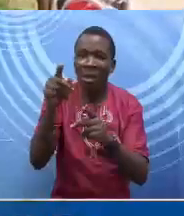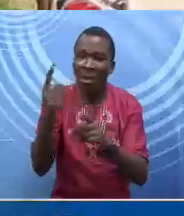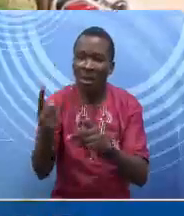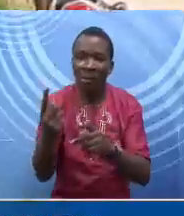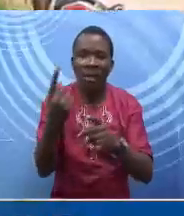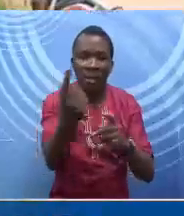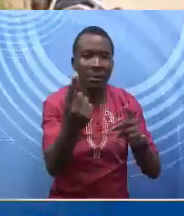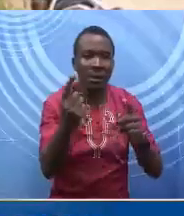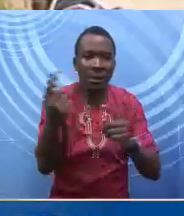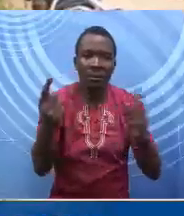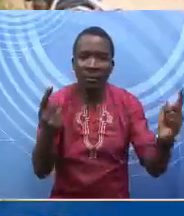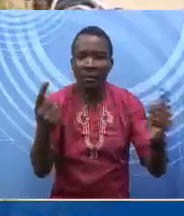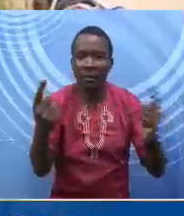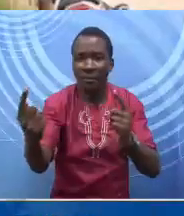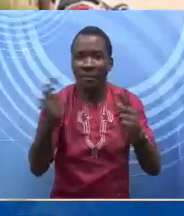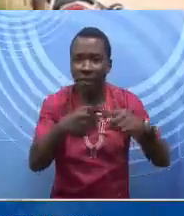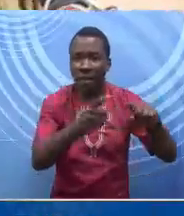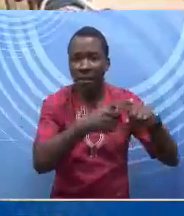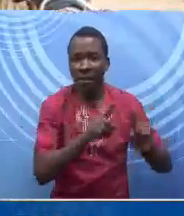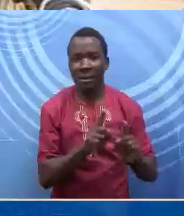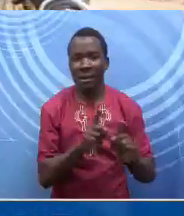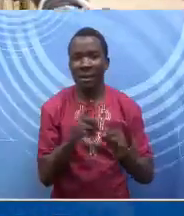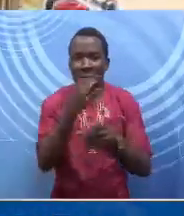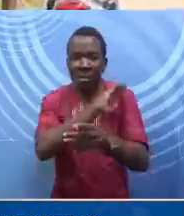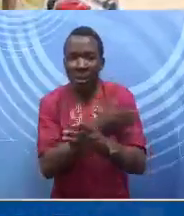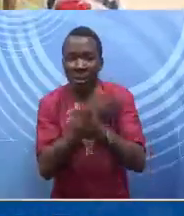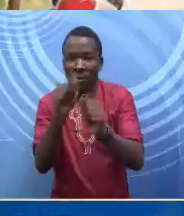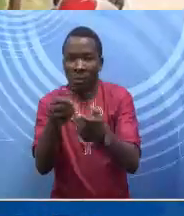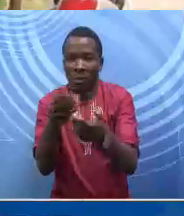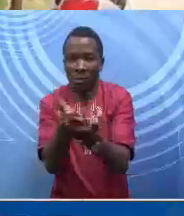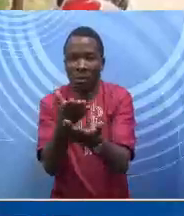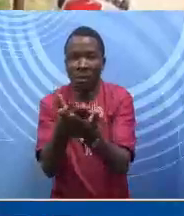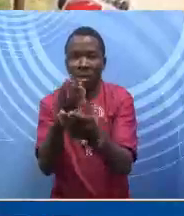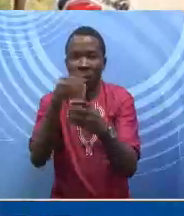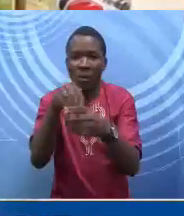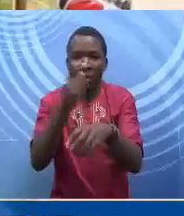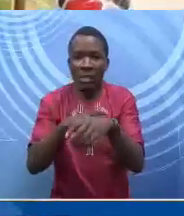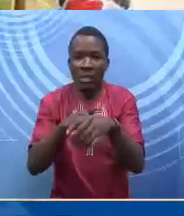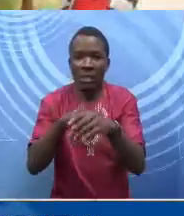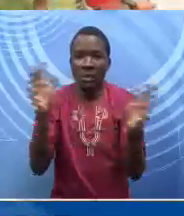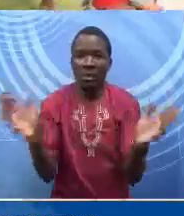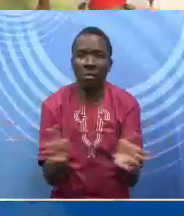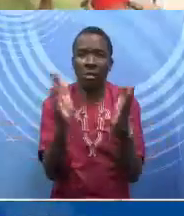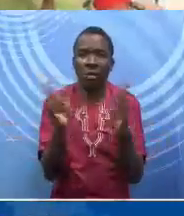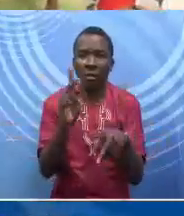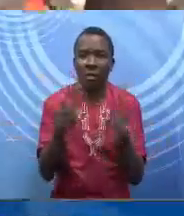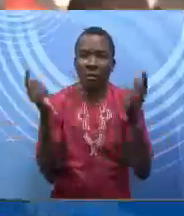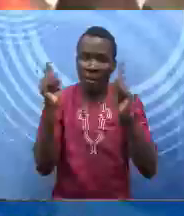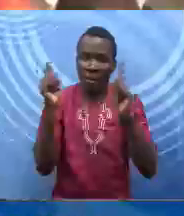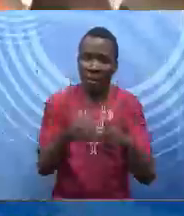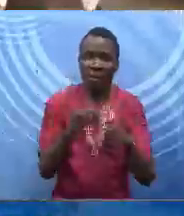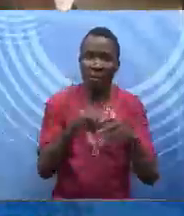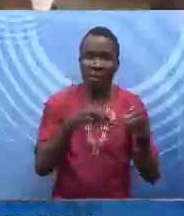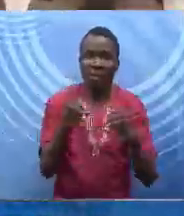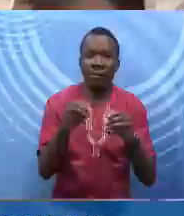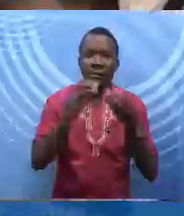ni nkane nibura nizo ngufu twabasha gusaba mu gihe cyo kujya dukangurira abantu baje mu isoko. Ku murongo